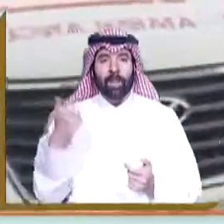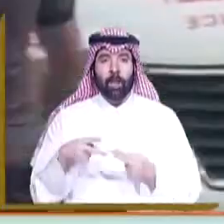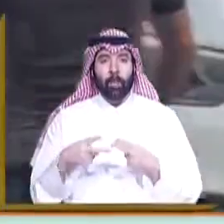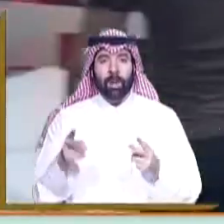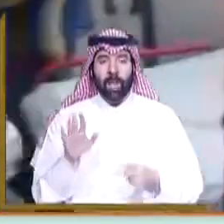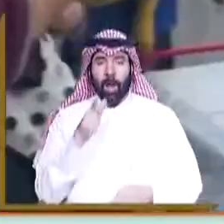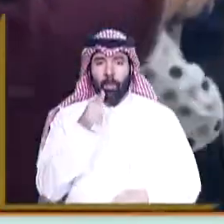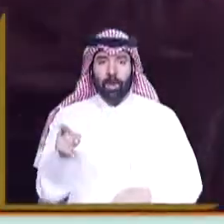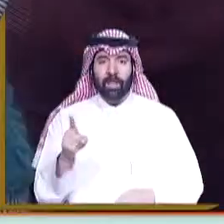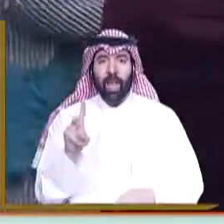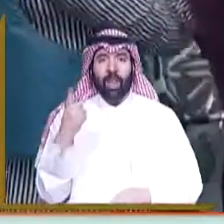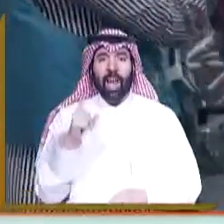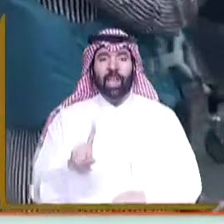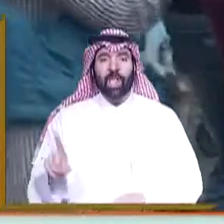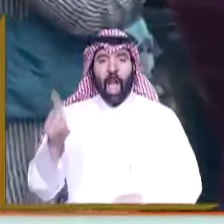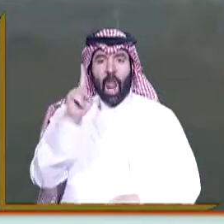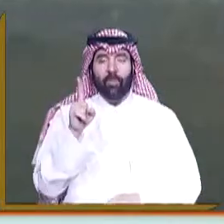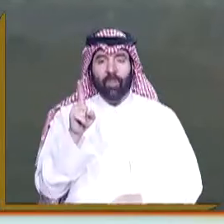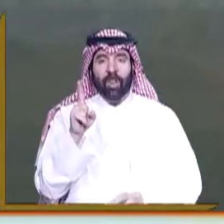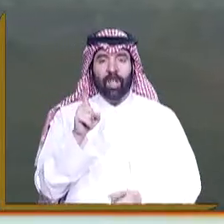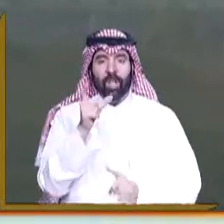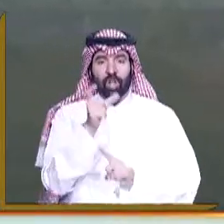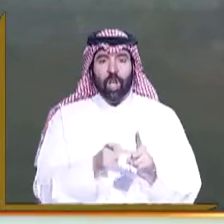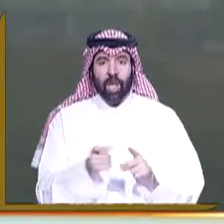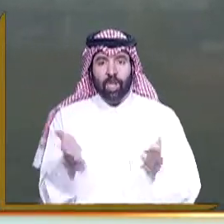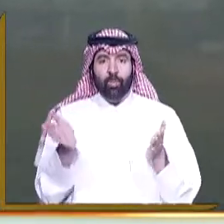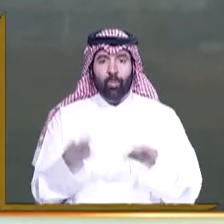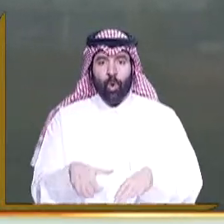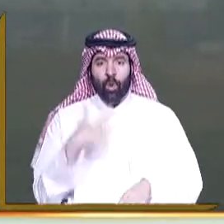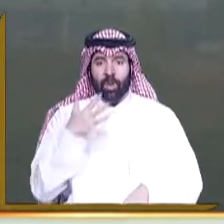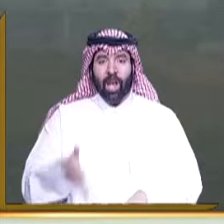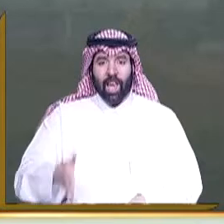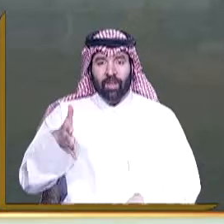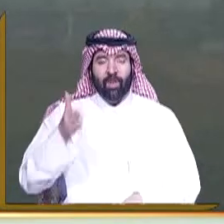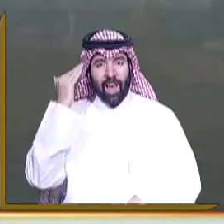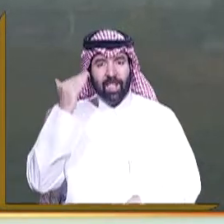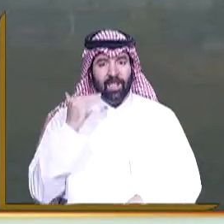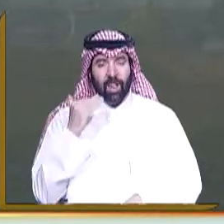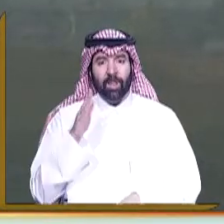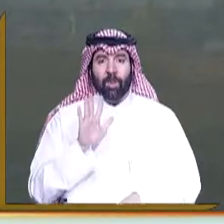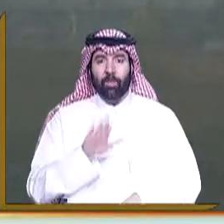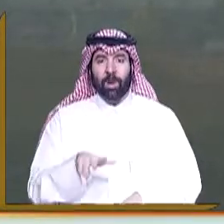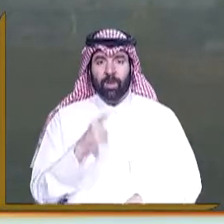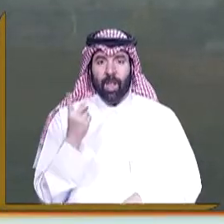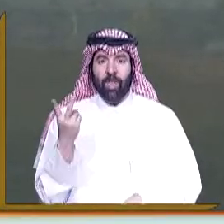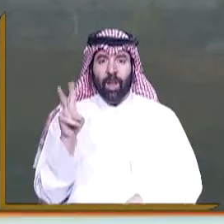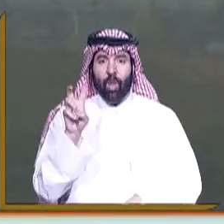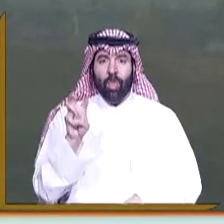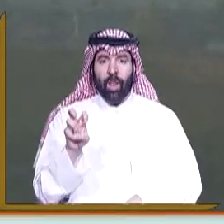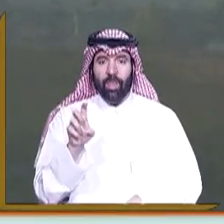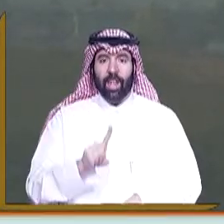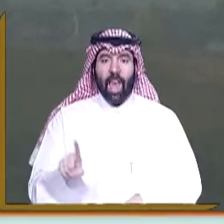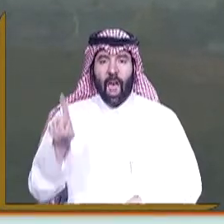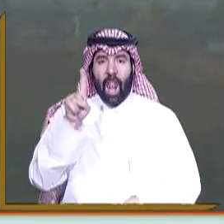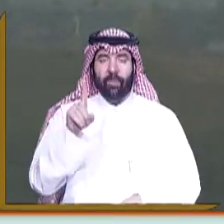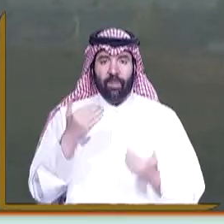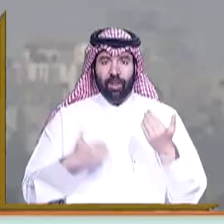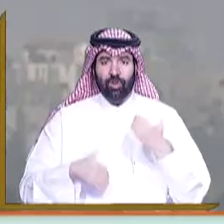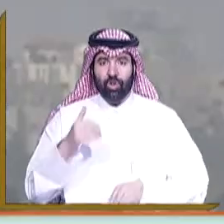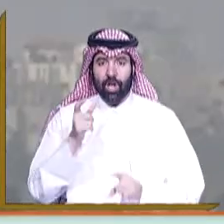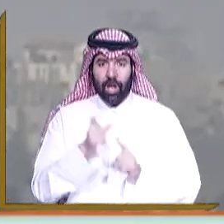من 12 ألف قتيل، غالبيتهم من الأطفال والنساء، وأكثر من 32 ألف جريح.